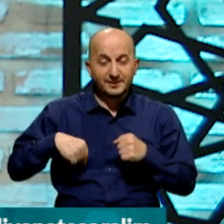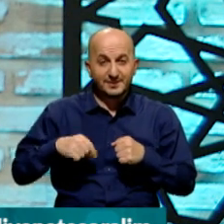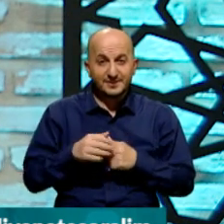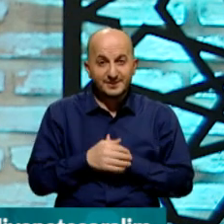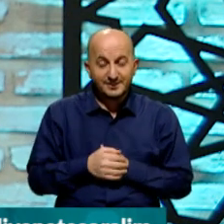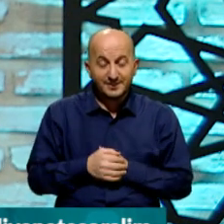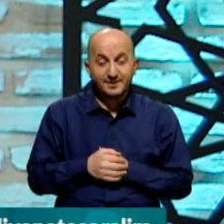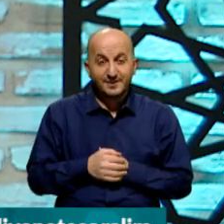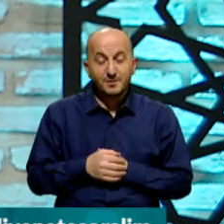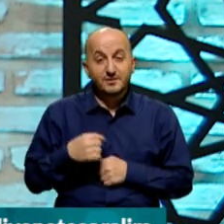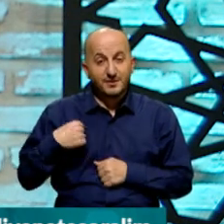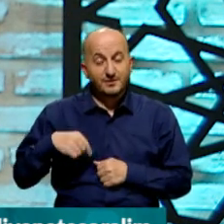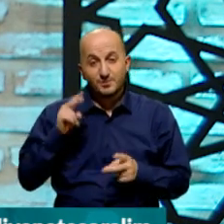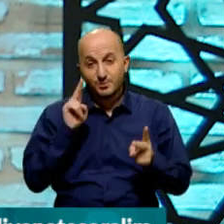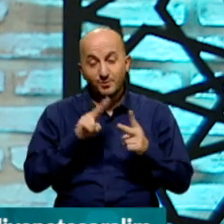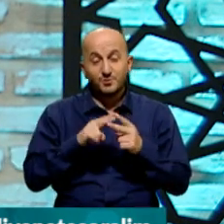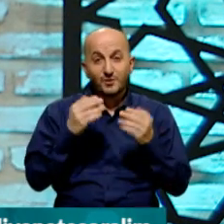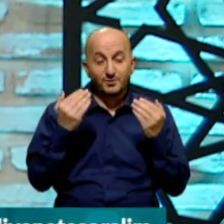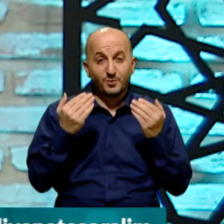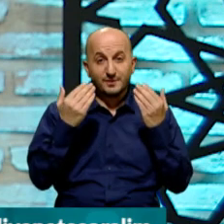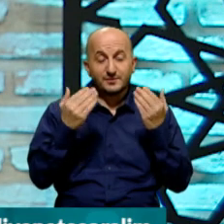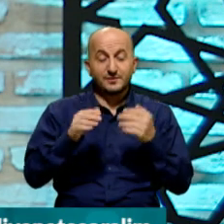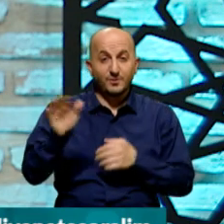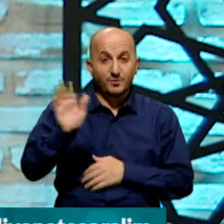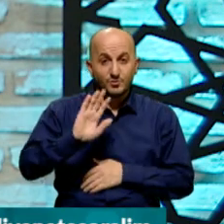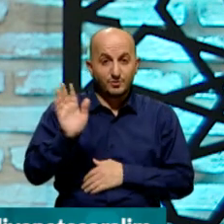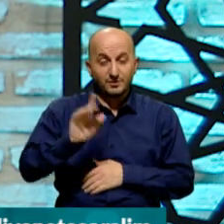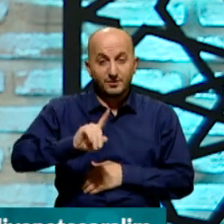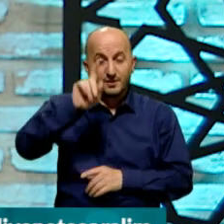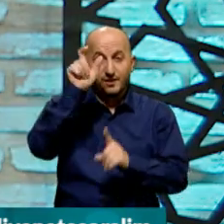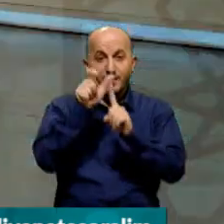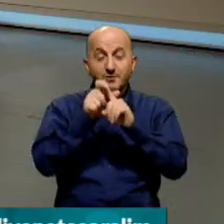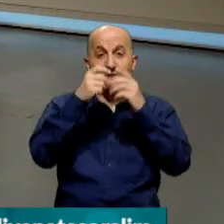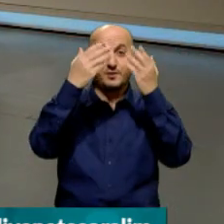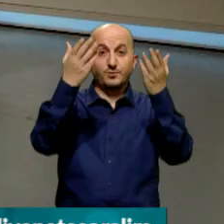programı. Hafta başı tekrar görüşmek duasıyla. Hoşça kalın. Allah'a emanet olun.